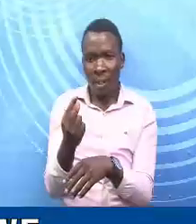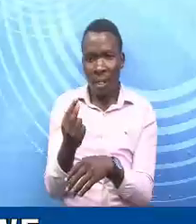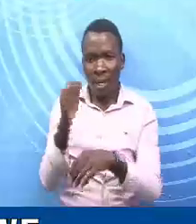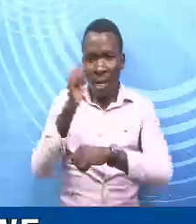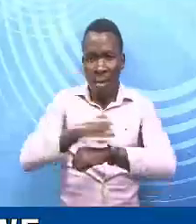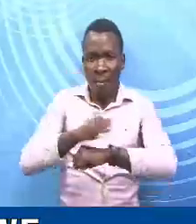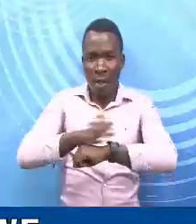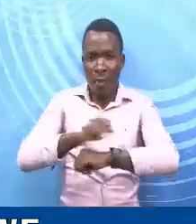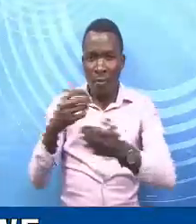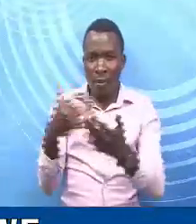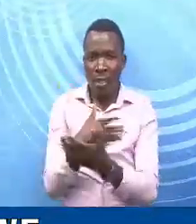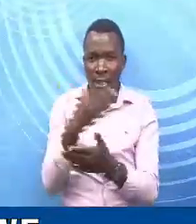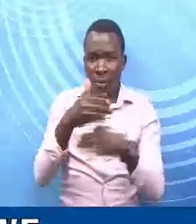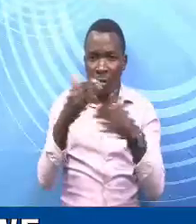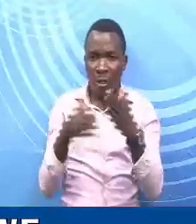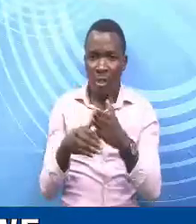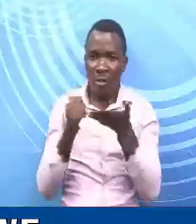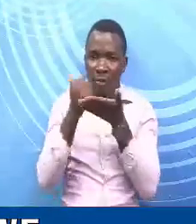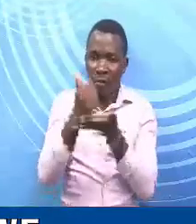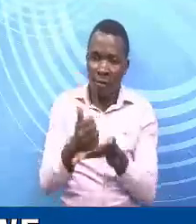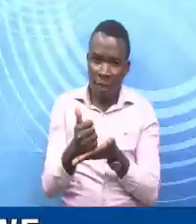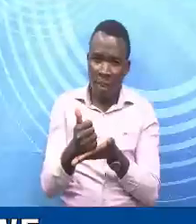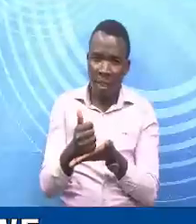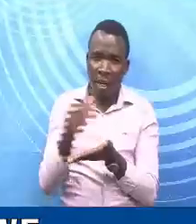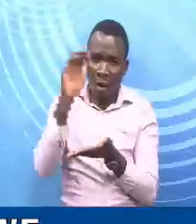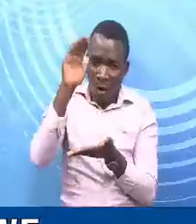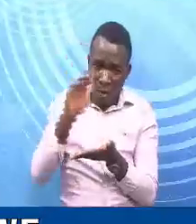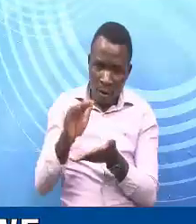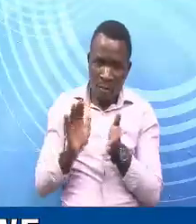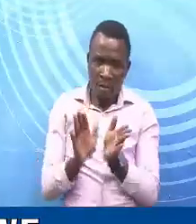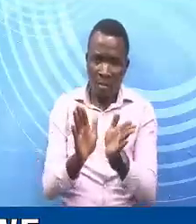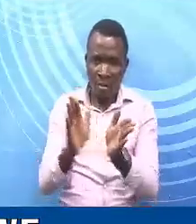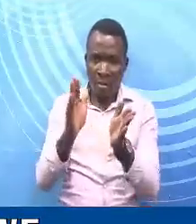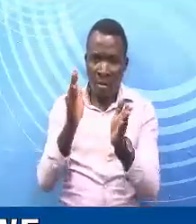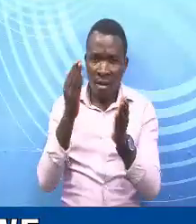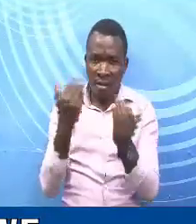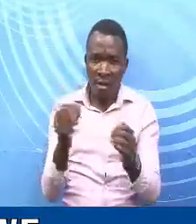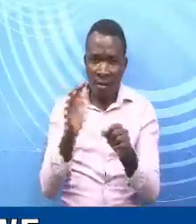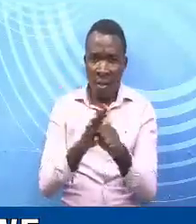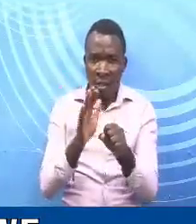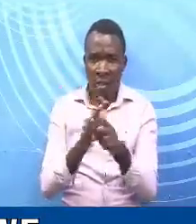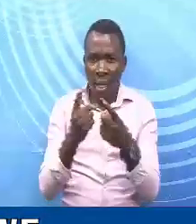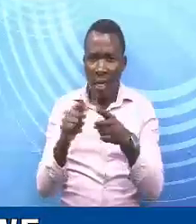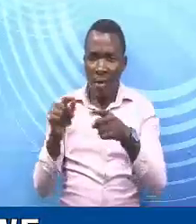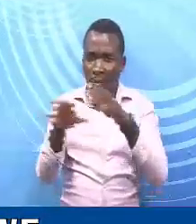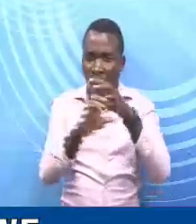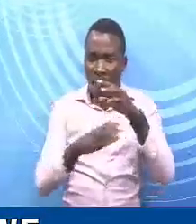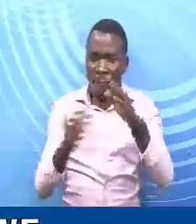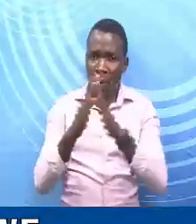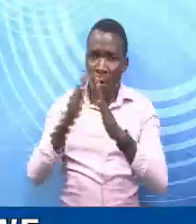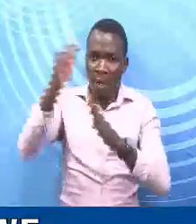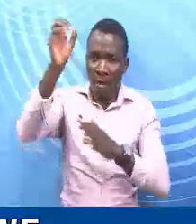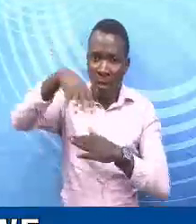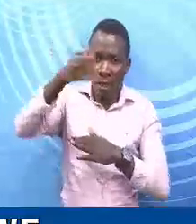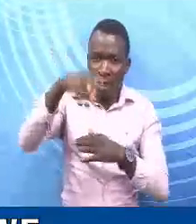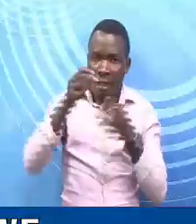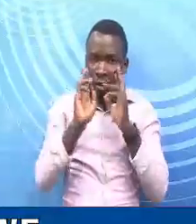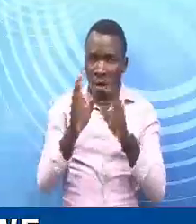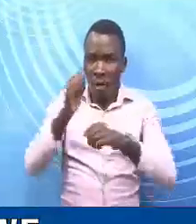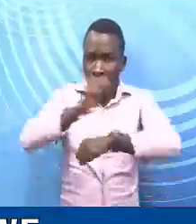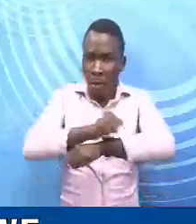yari yubatswe kugira ngo afashe mu kugabanya ubucucike, ariko hirya no hino mu mujyi wa Kigali uracyasanga amashuri akiri kubakwa, kuko hamwe muho